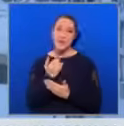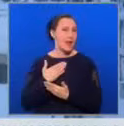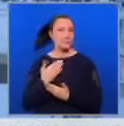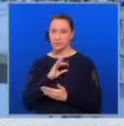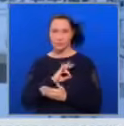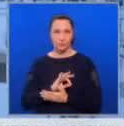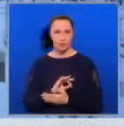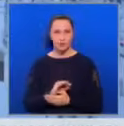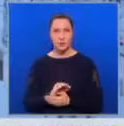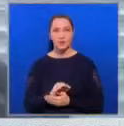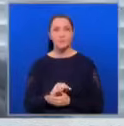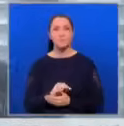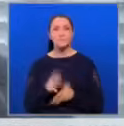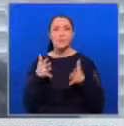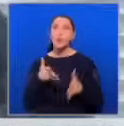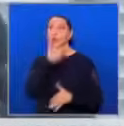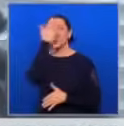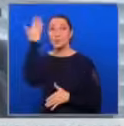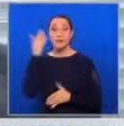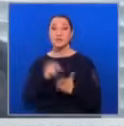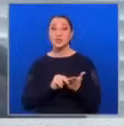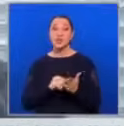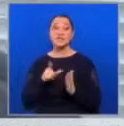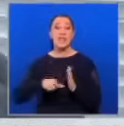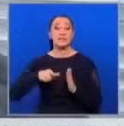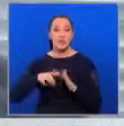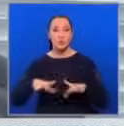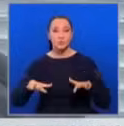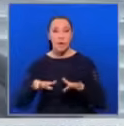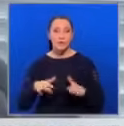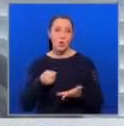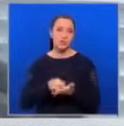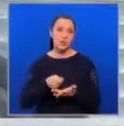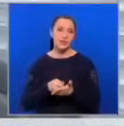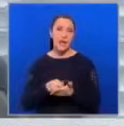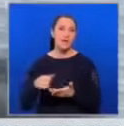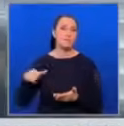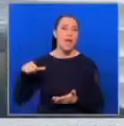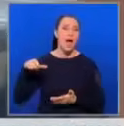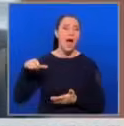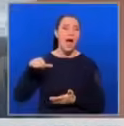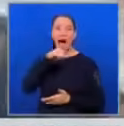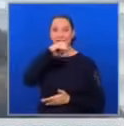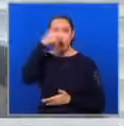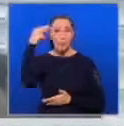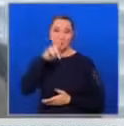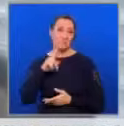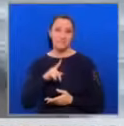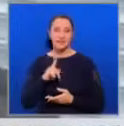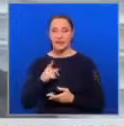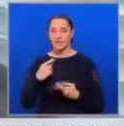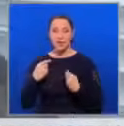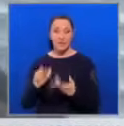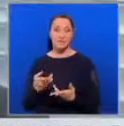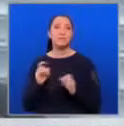бъдат получени по лошите метеорологични условия се считат за извънредно обстоятелство и обещетение авиокомпаниите не дължат при такива